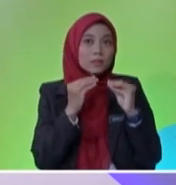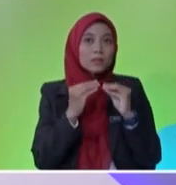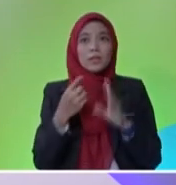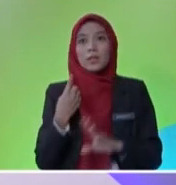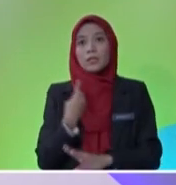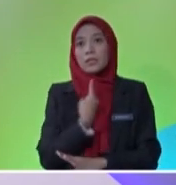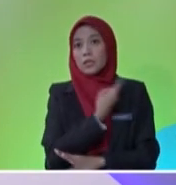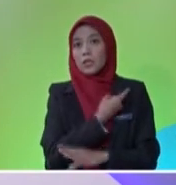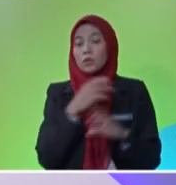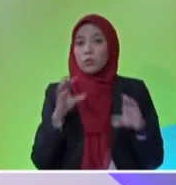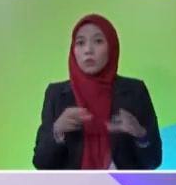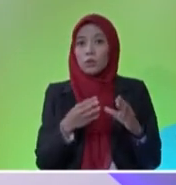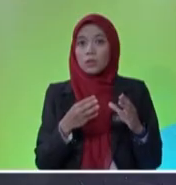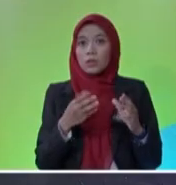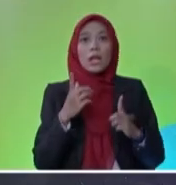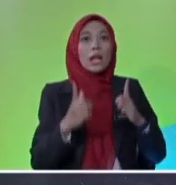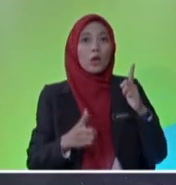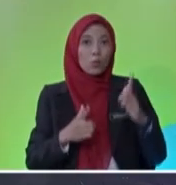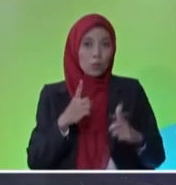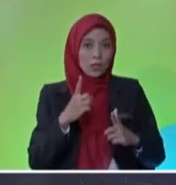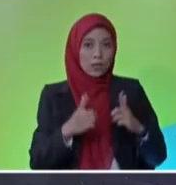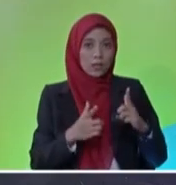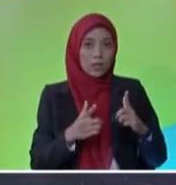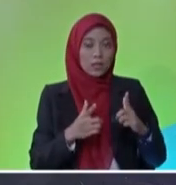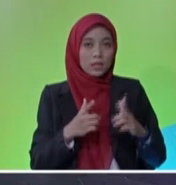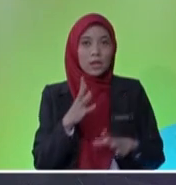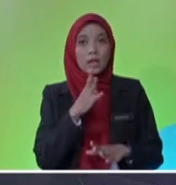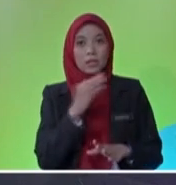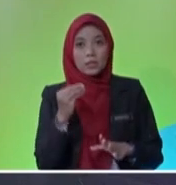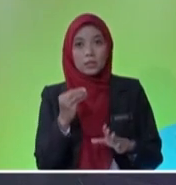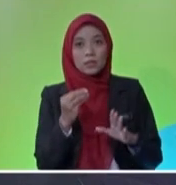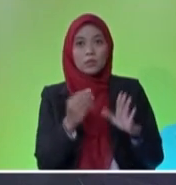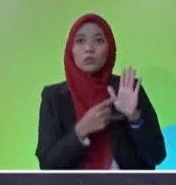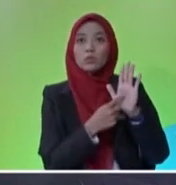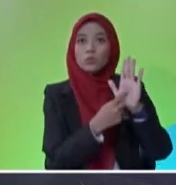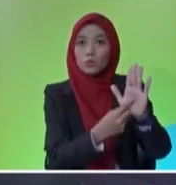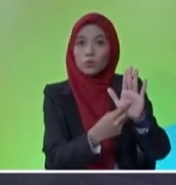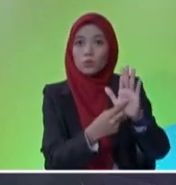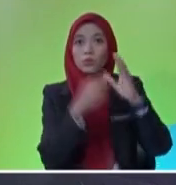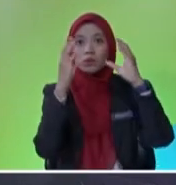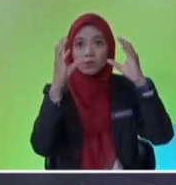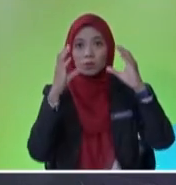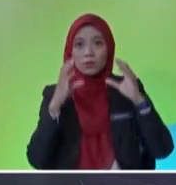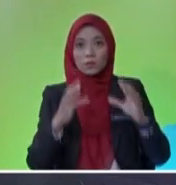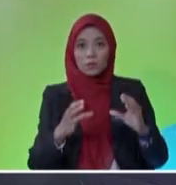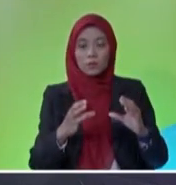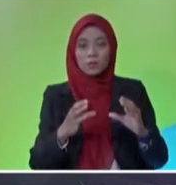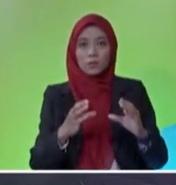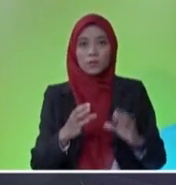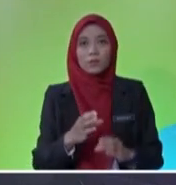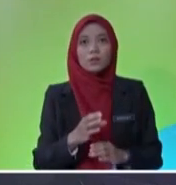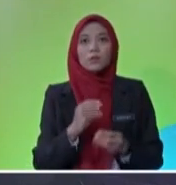simulasi kita buat simulasi panggilan dan Kita tunjuk tunjuk Tunjukkan are nunggu ini tidak boleh digunakan